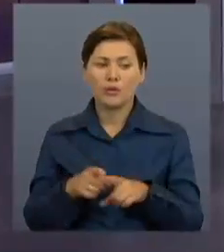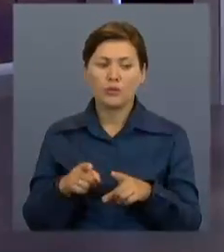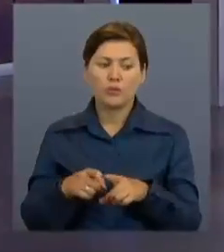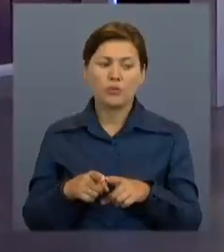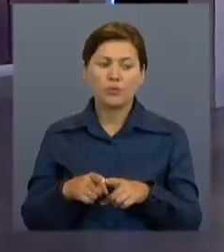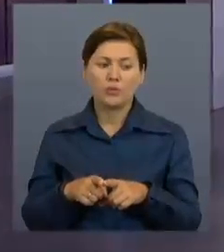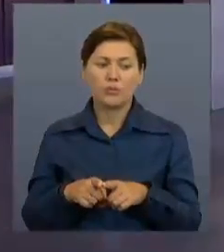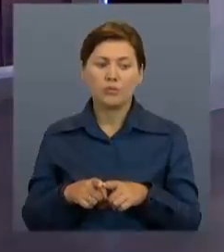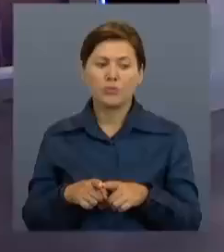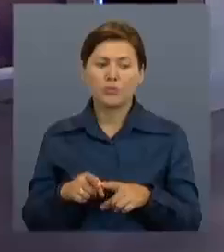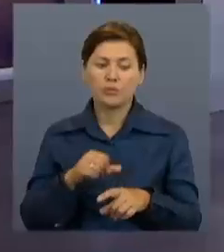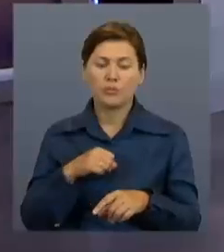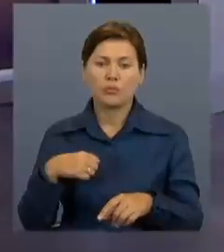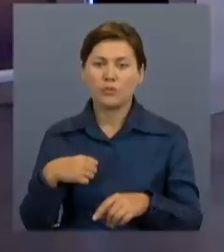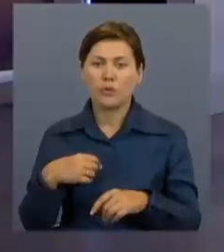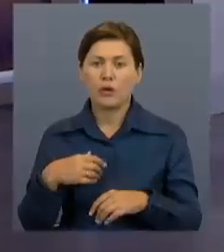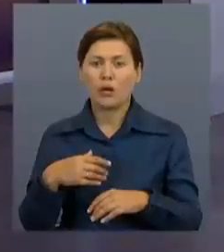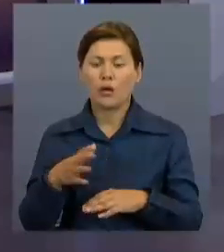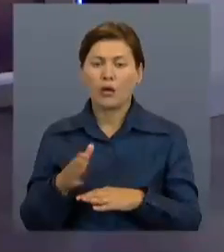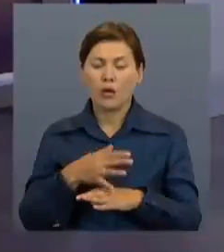мынау өзара жауапкершілікті